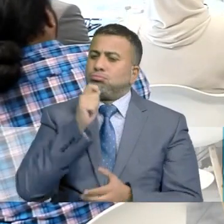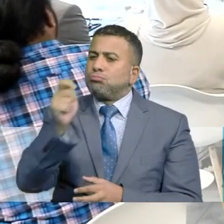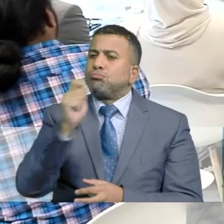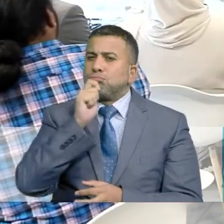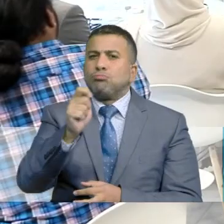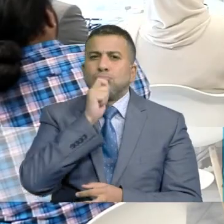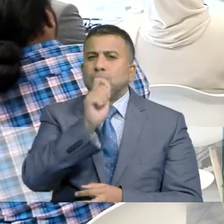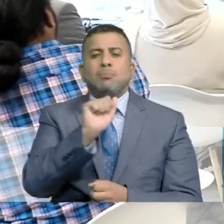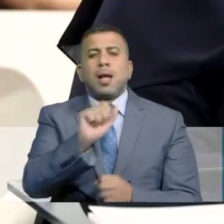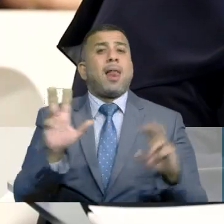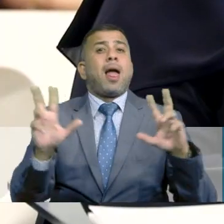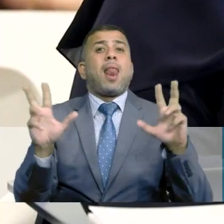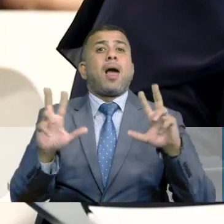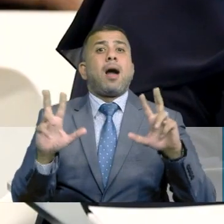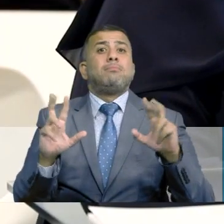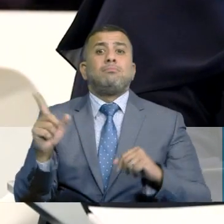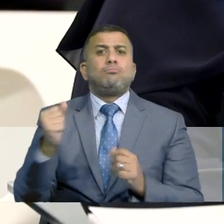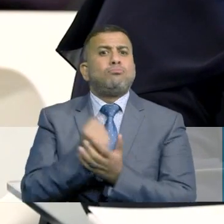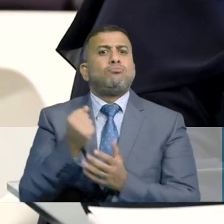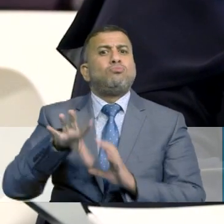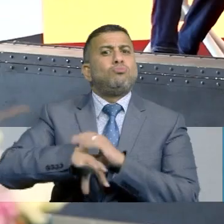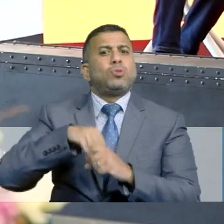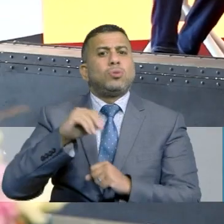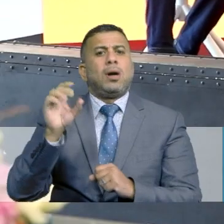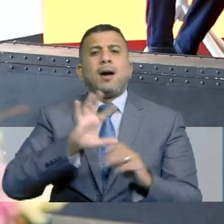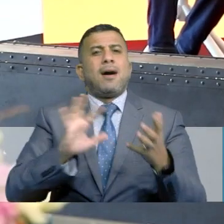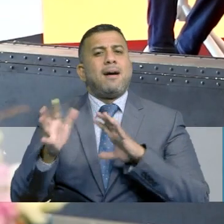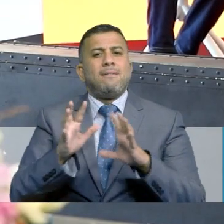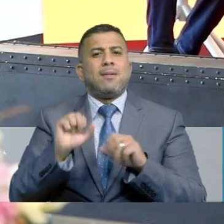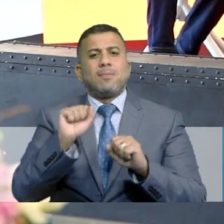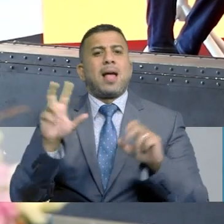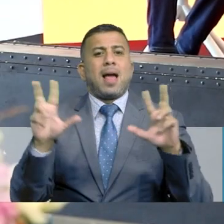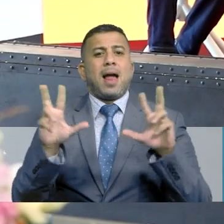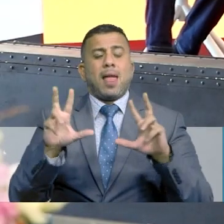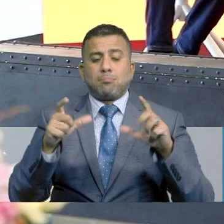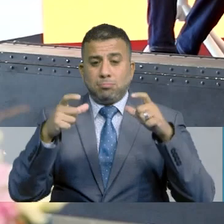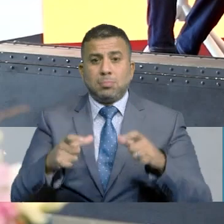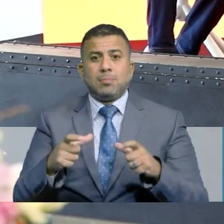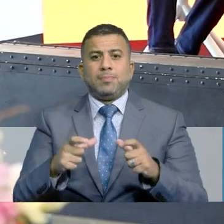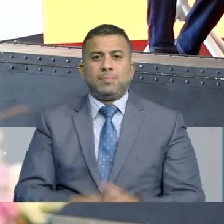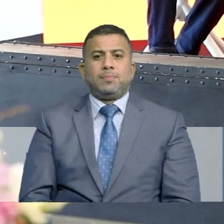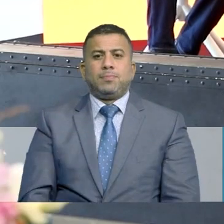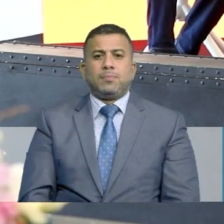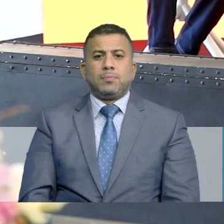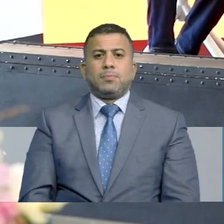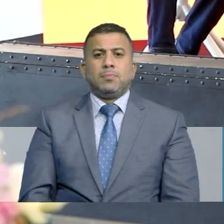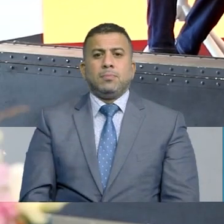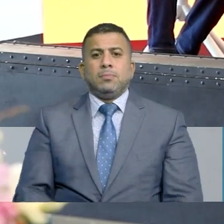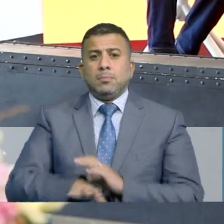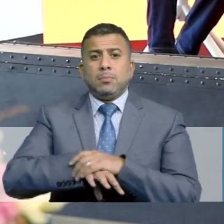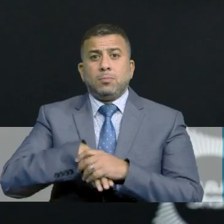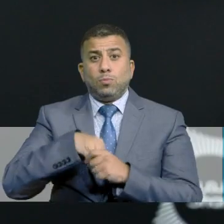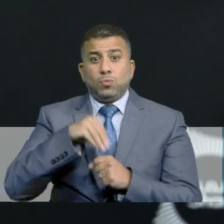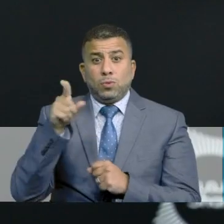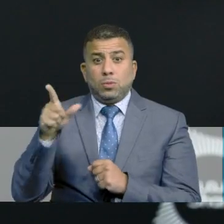تحديات القطاع الإعلامي ودور هذا المشروع في التأثير على قطاع الإعلام في المنطقة. مشروع خذ